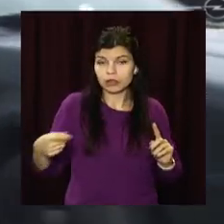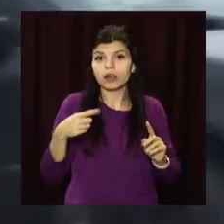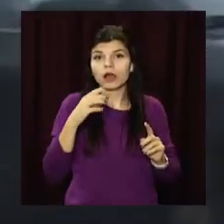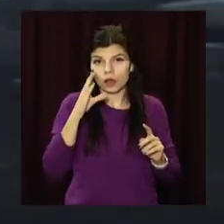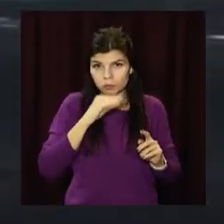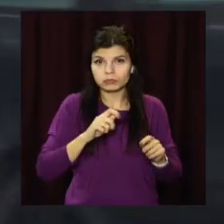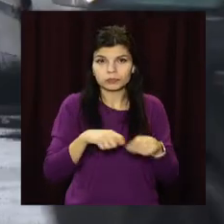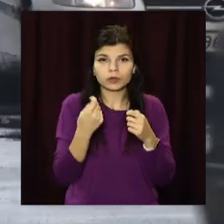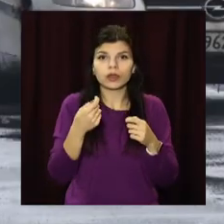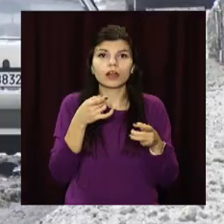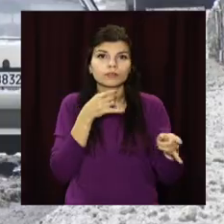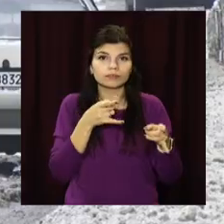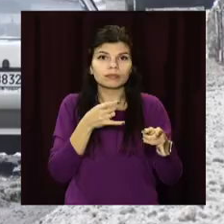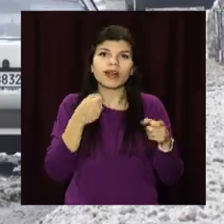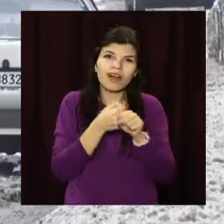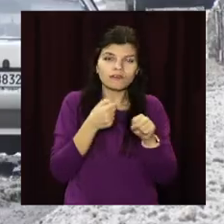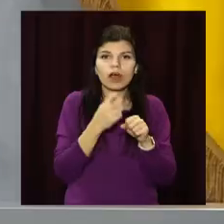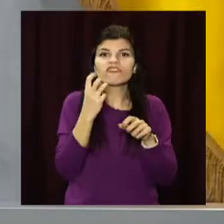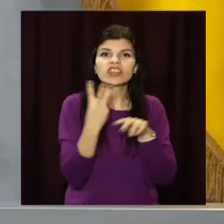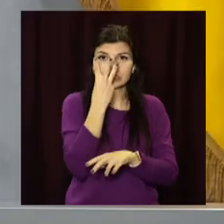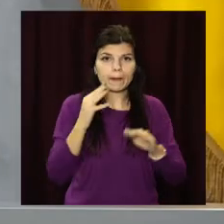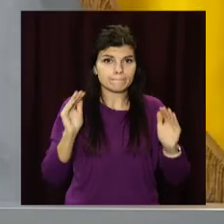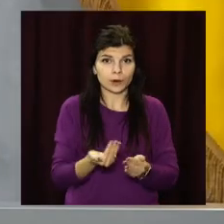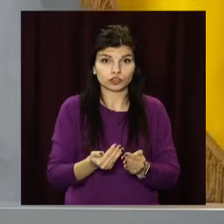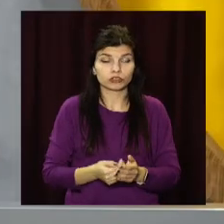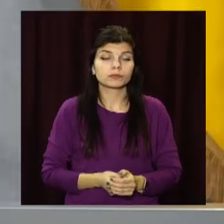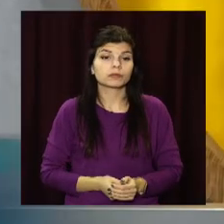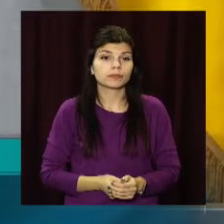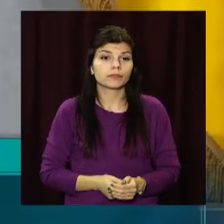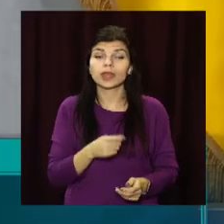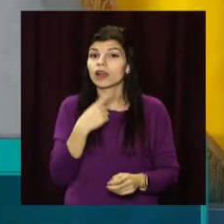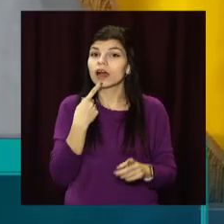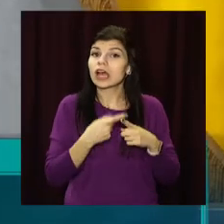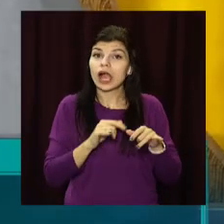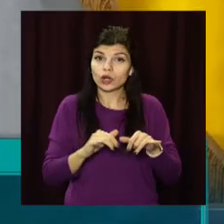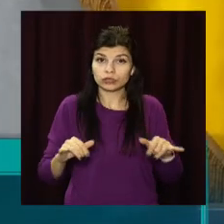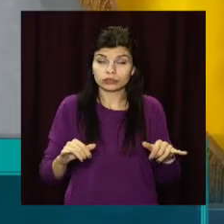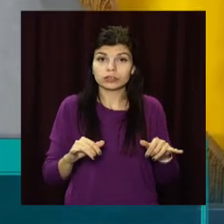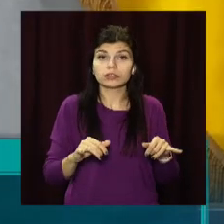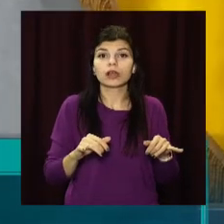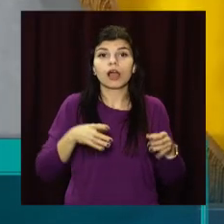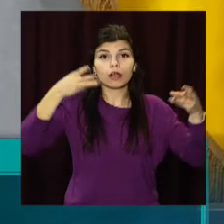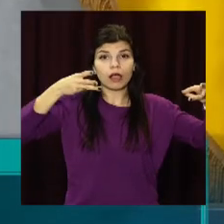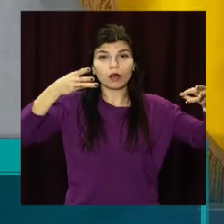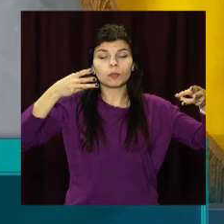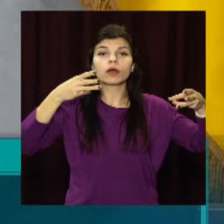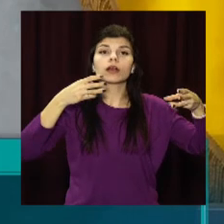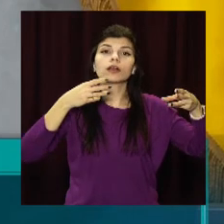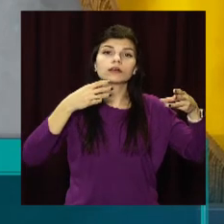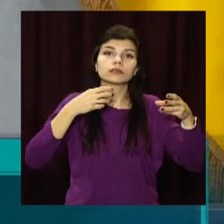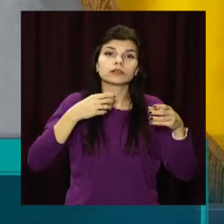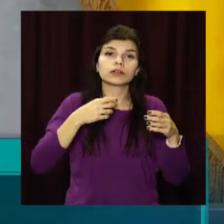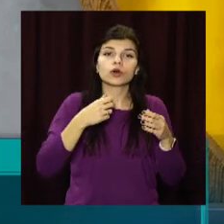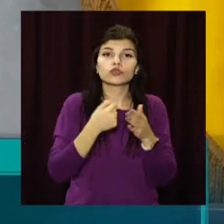скоротити кількість ДТП у 3 рази. Так от перше, це розвиток системи стаціонарних камер. Їх планується поставити